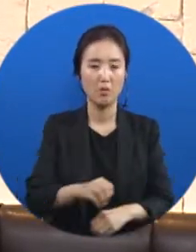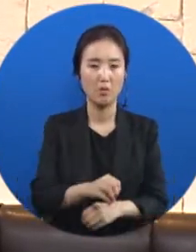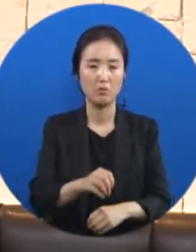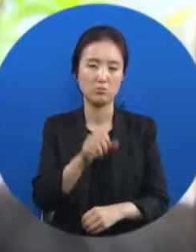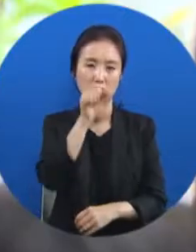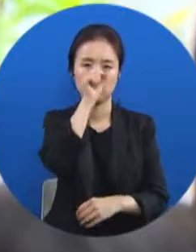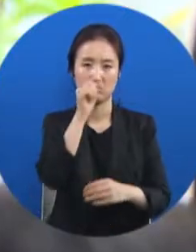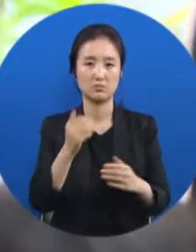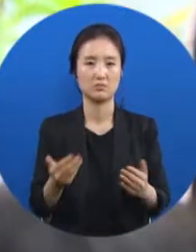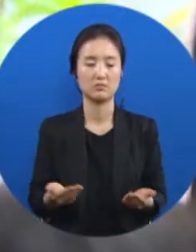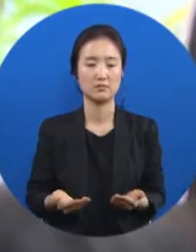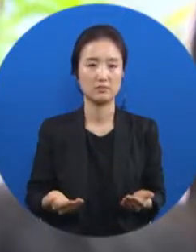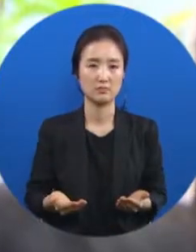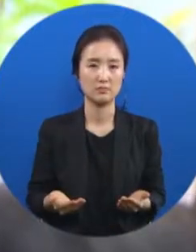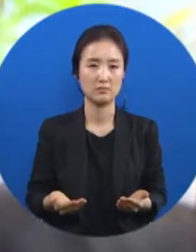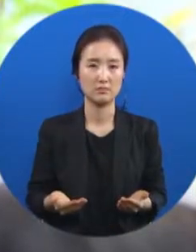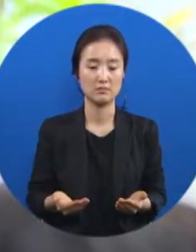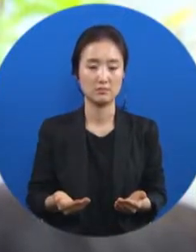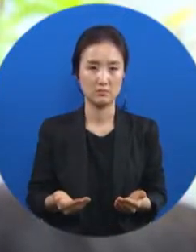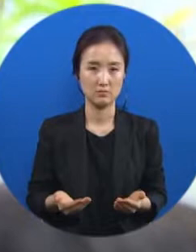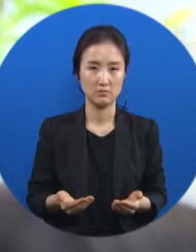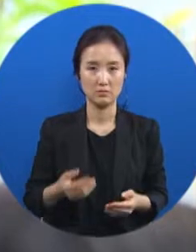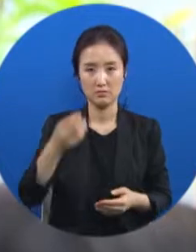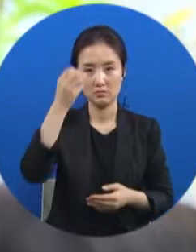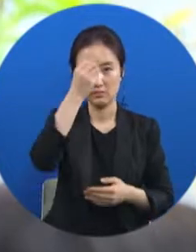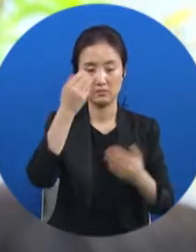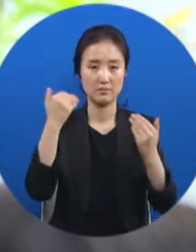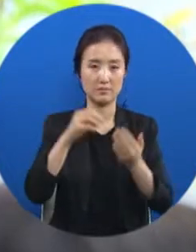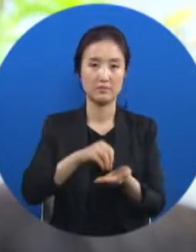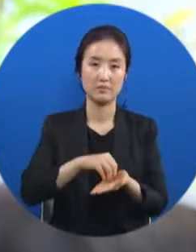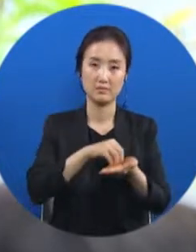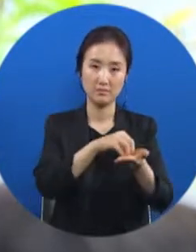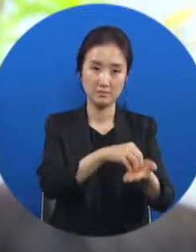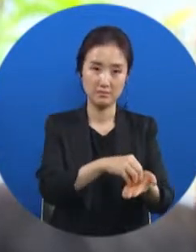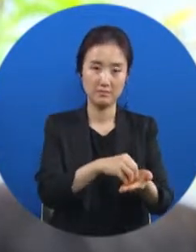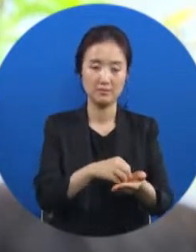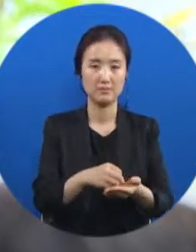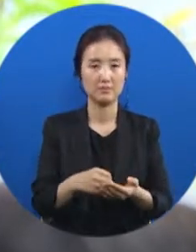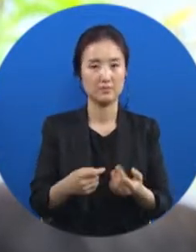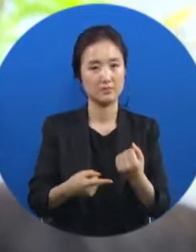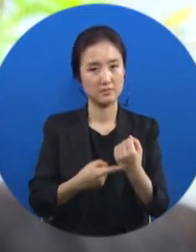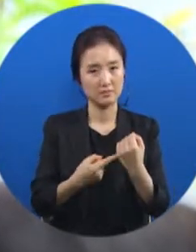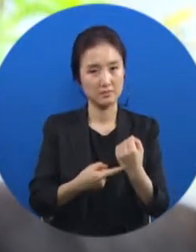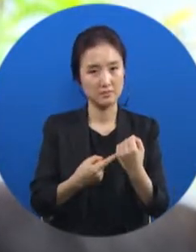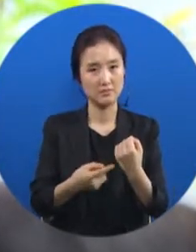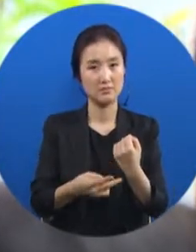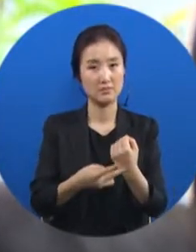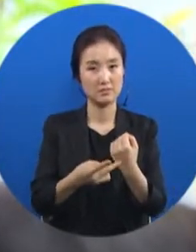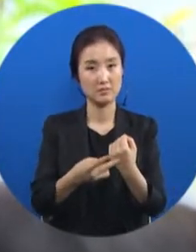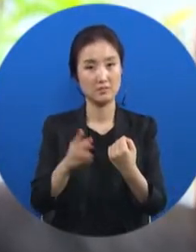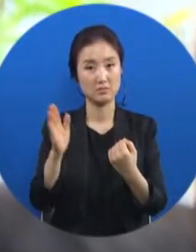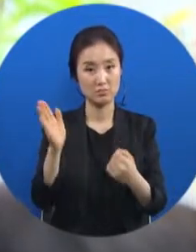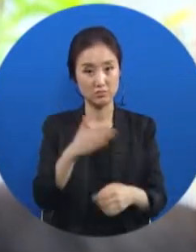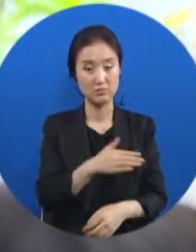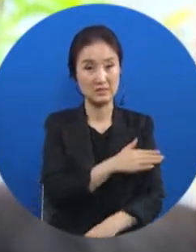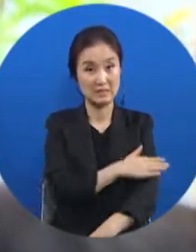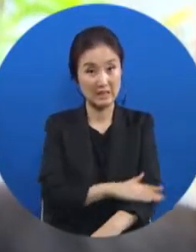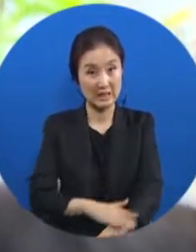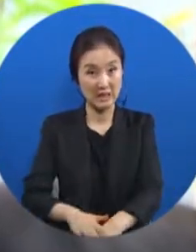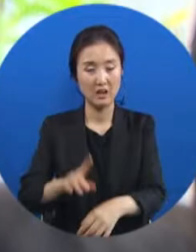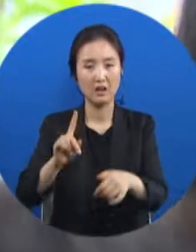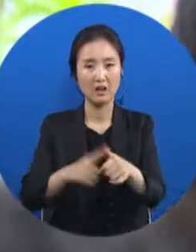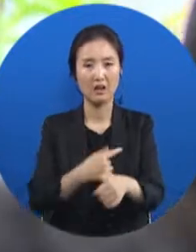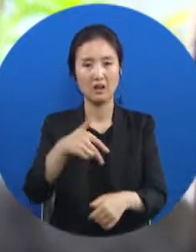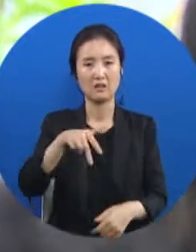저한테는. 이 기회가 고등학교 가가지고 1학년 1학기 때 좀 하고 2학기 때부터 너무 잘하니까